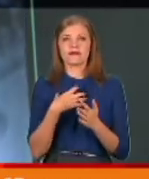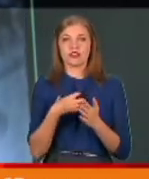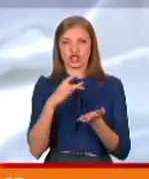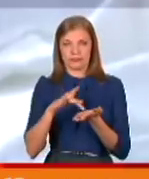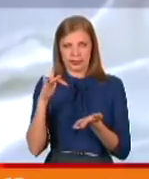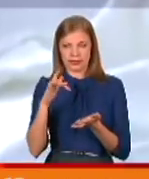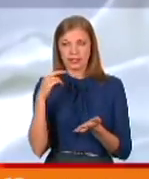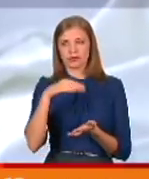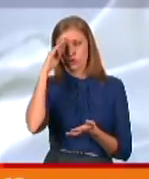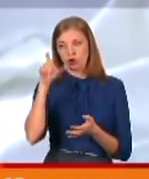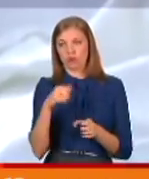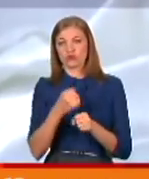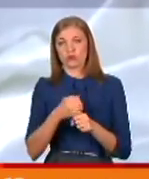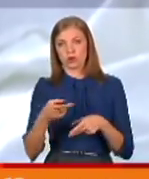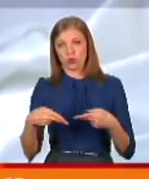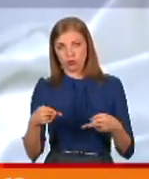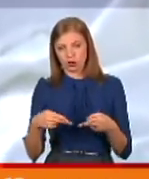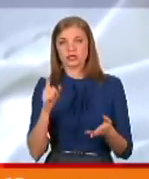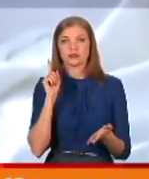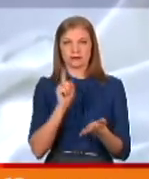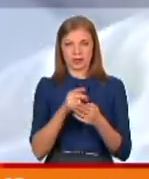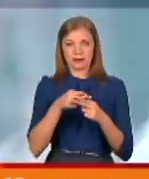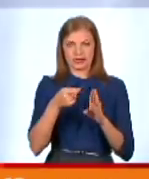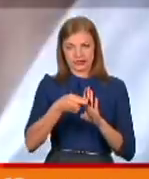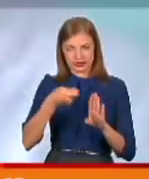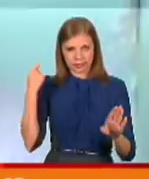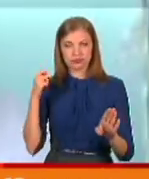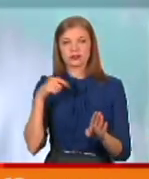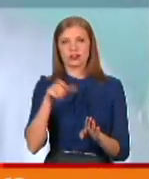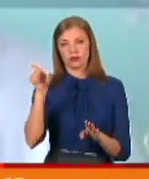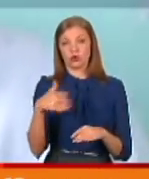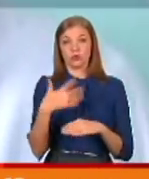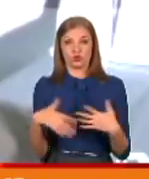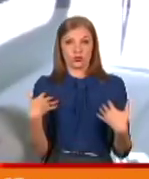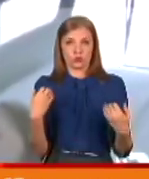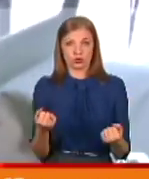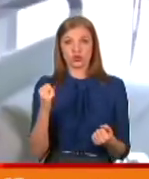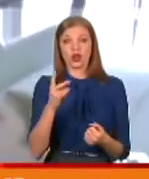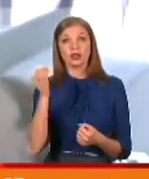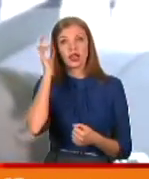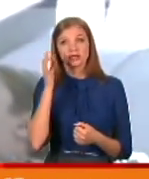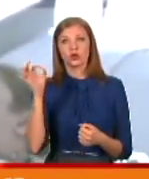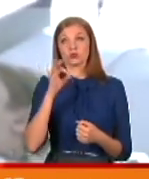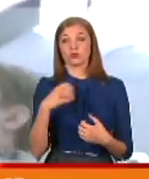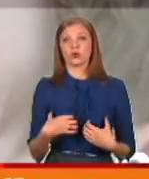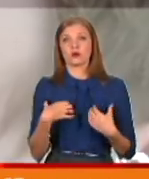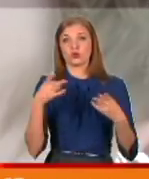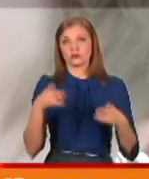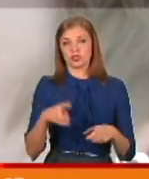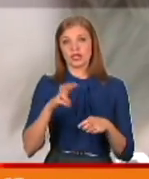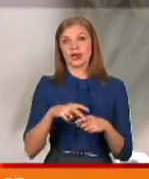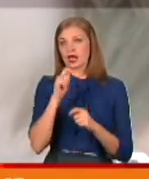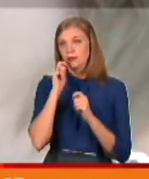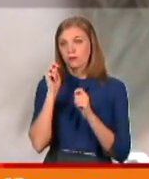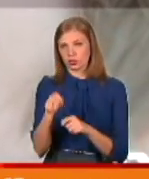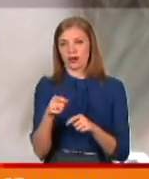важливих центрів. Хлопцеві зробили операцію, успішно витягли металевий прут, пацієнт уже одужує, а на згадку про прикру пригоду лікарі